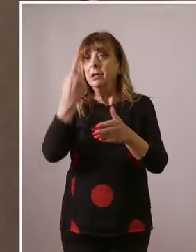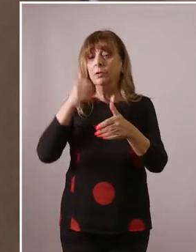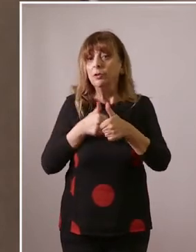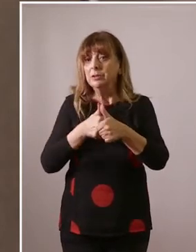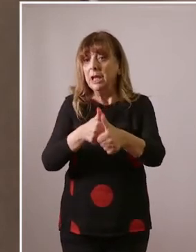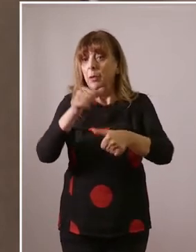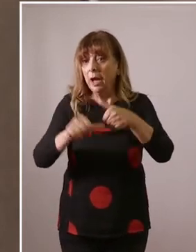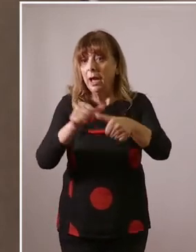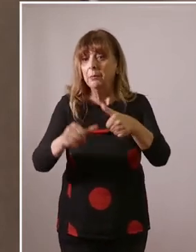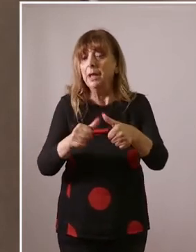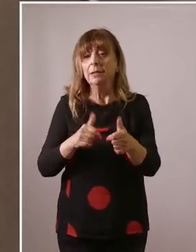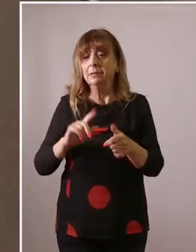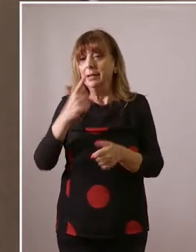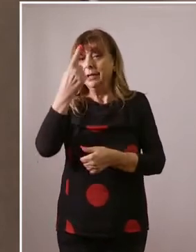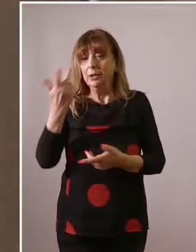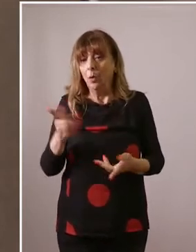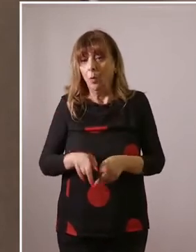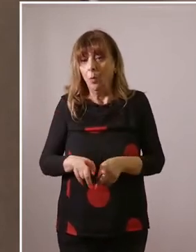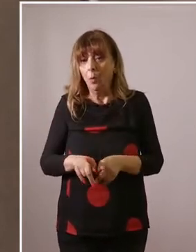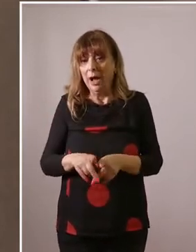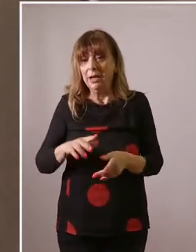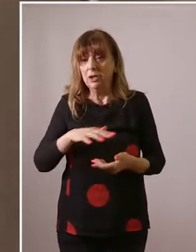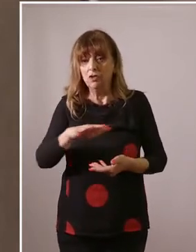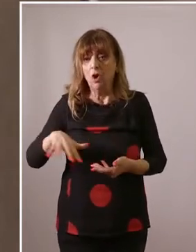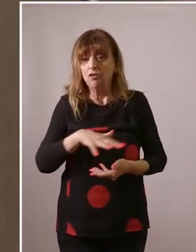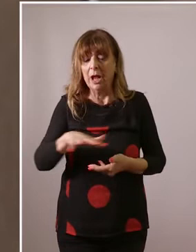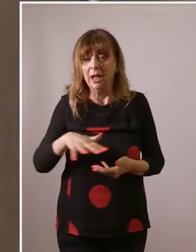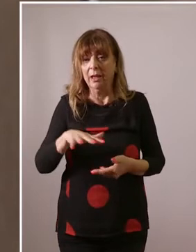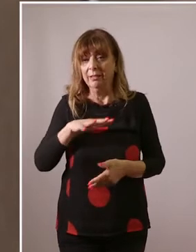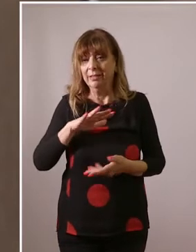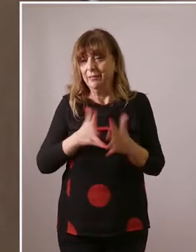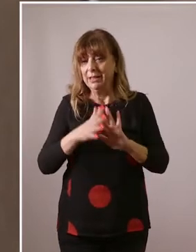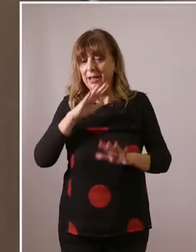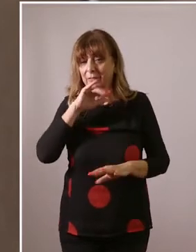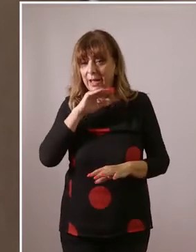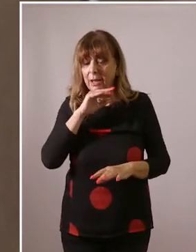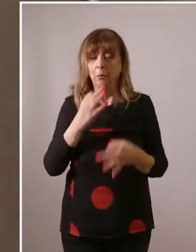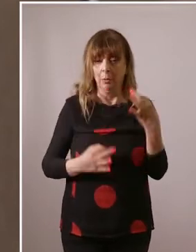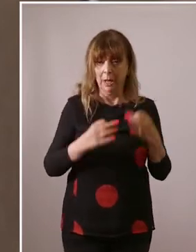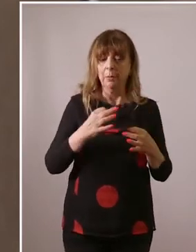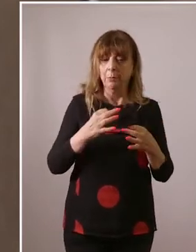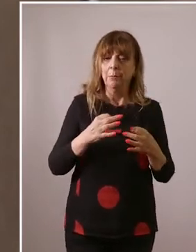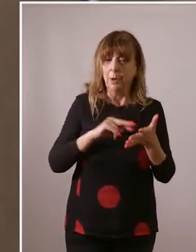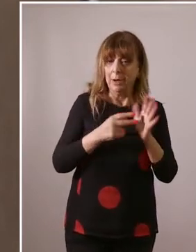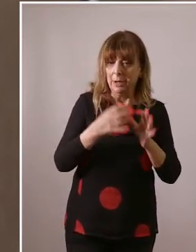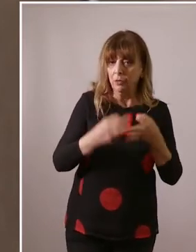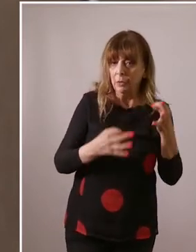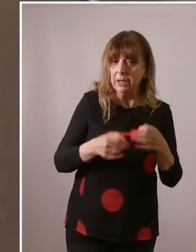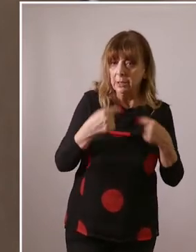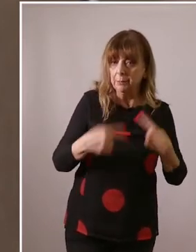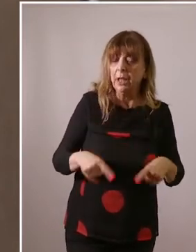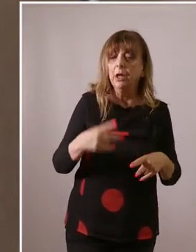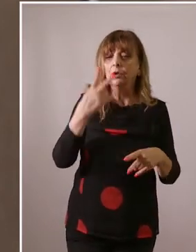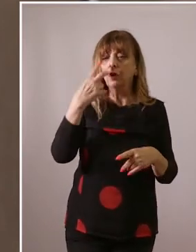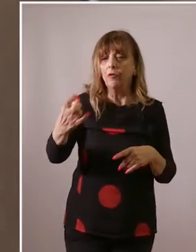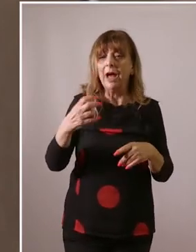invecchia e questo è un grande problema dei giuristi cioè trovare un sistema di regole immaginare un